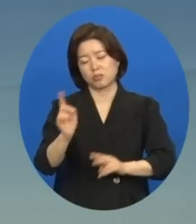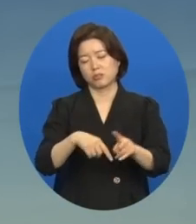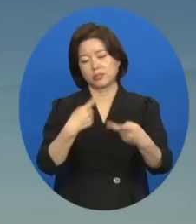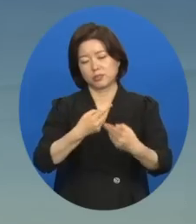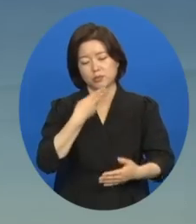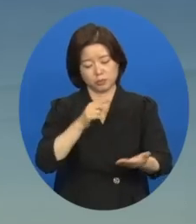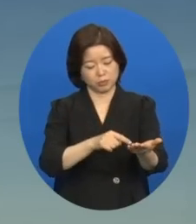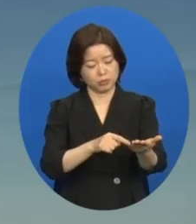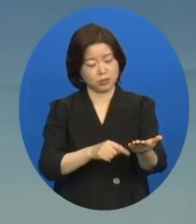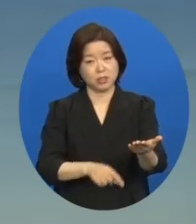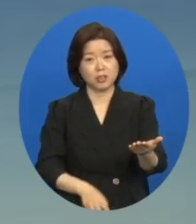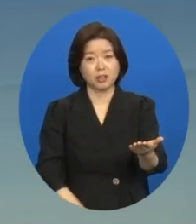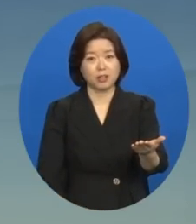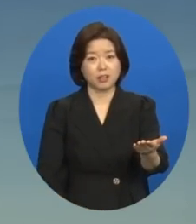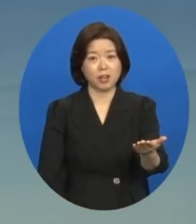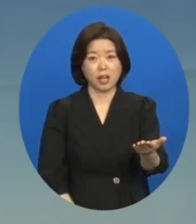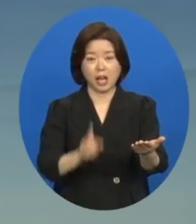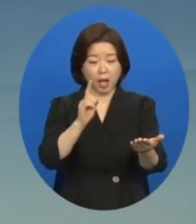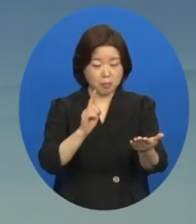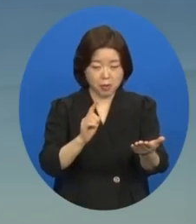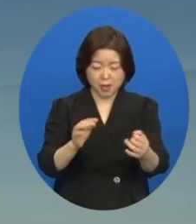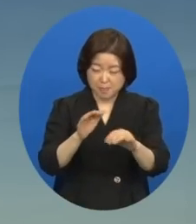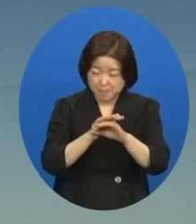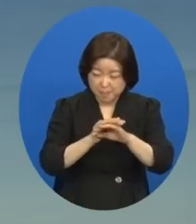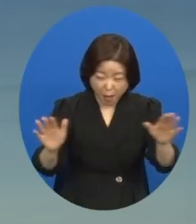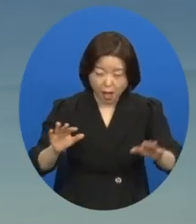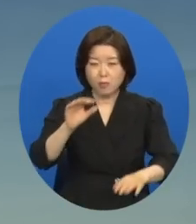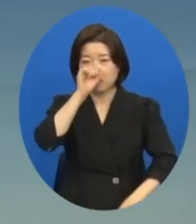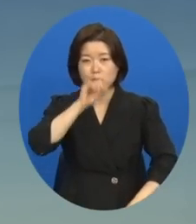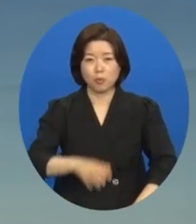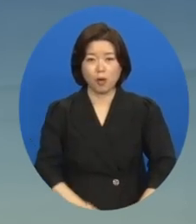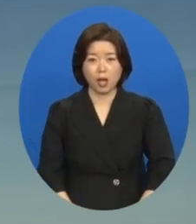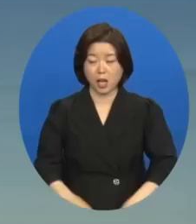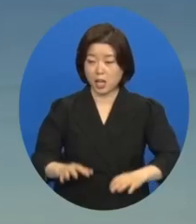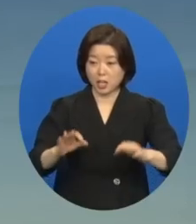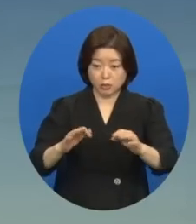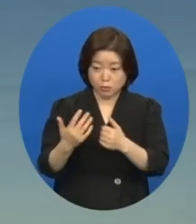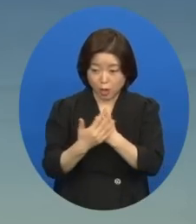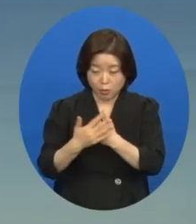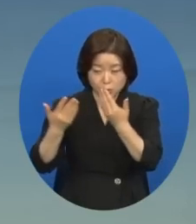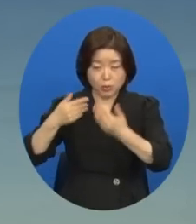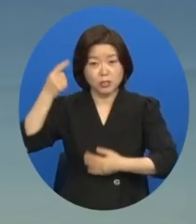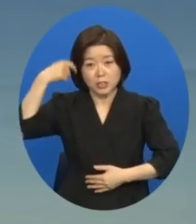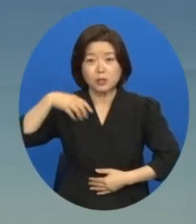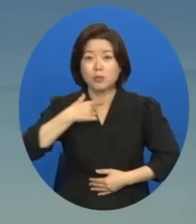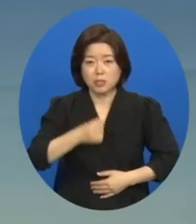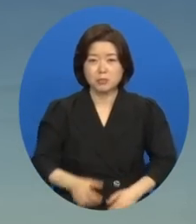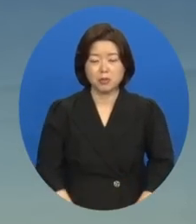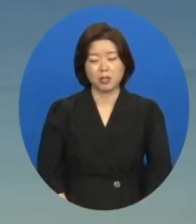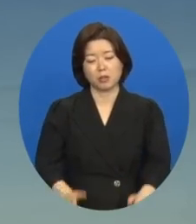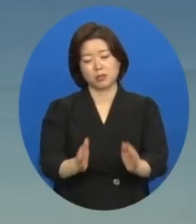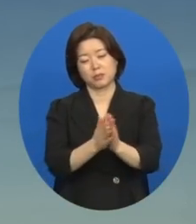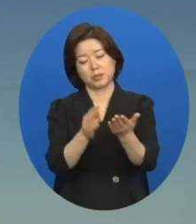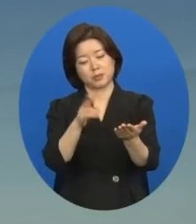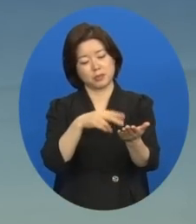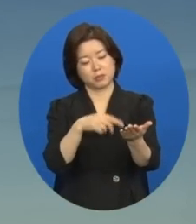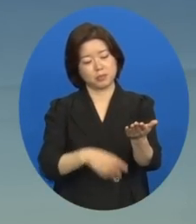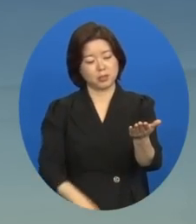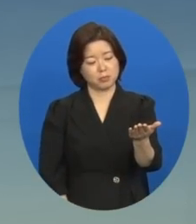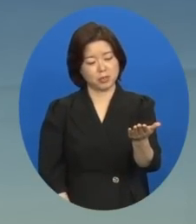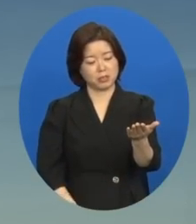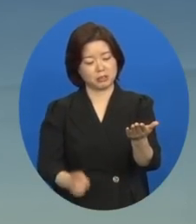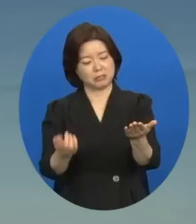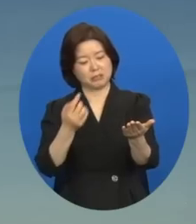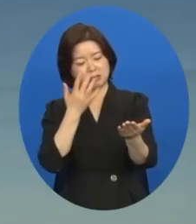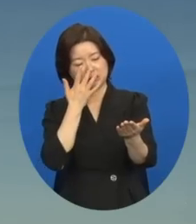그러니까요, 한 번에 뭐 이렇게 좀 해결되는 게 있으면 좋겠으니까 순간적인 위로도 느끼고 싶고 하니까 말씀을 보다가 도저히 뭐 안 들리고